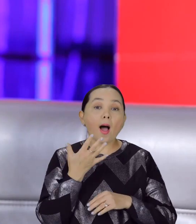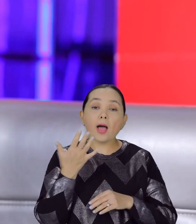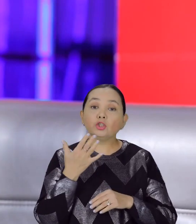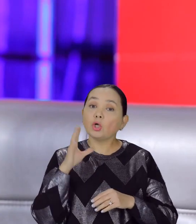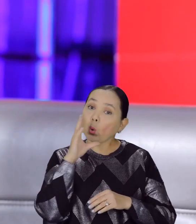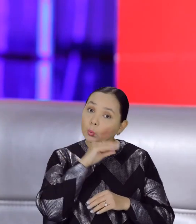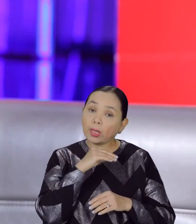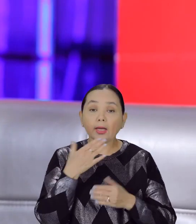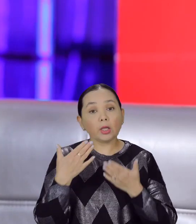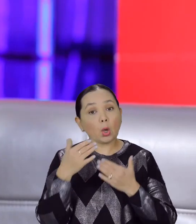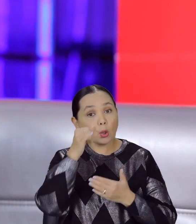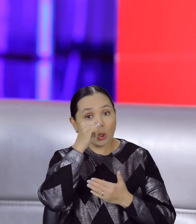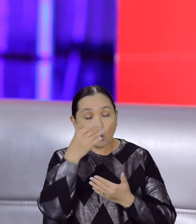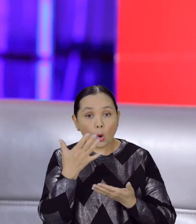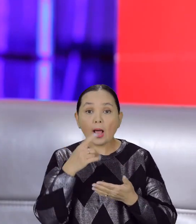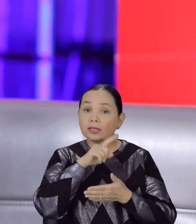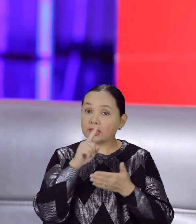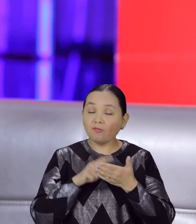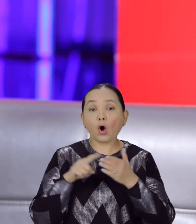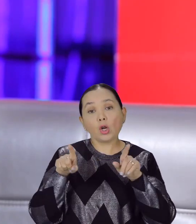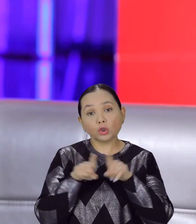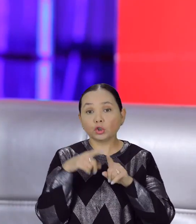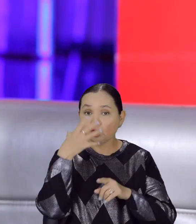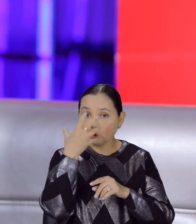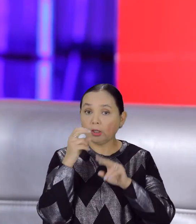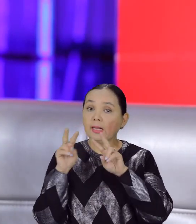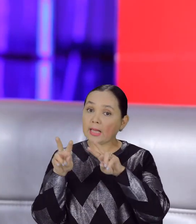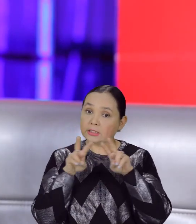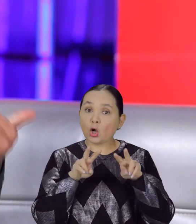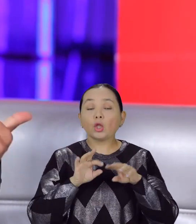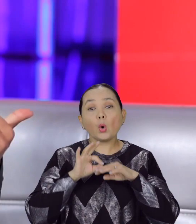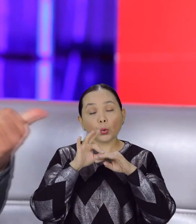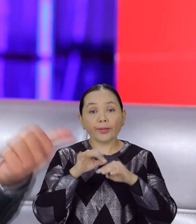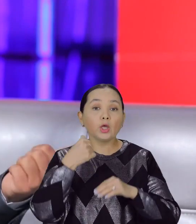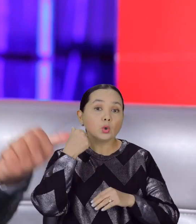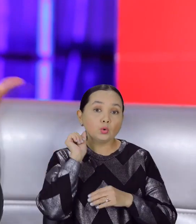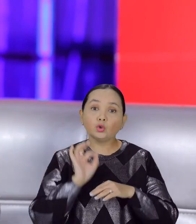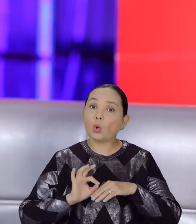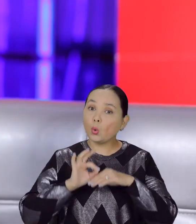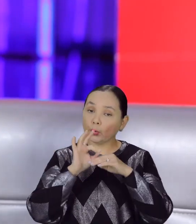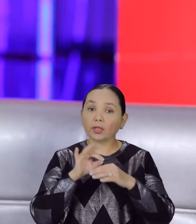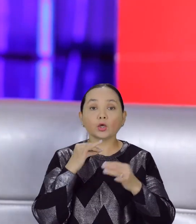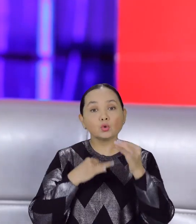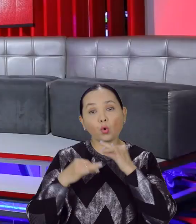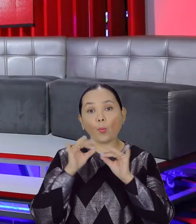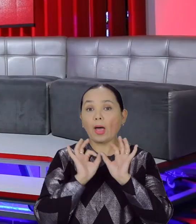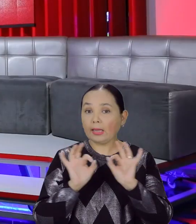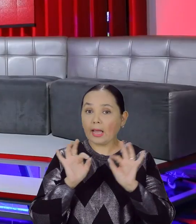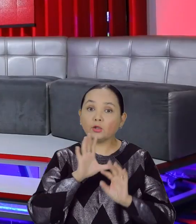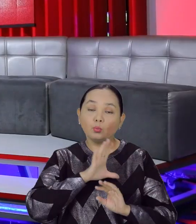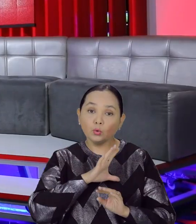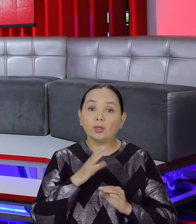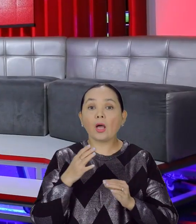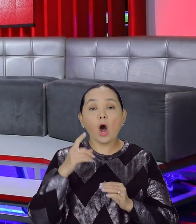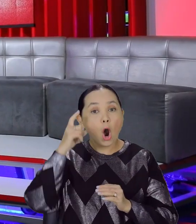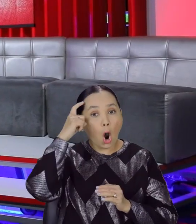qanchalik uddalayapti yoki yo'q degan savol ustidan ham jiddiy nazorat o'tkazilayotganini kuni kecha o'tkazilgan suhbatda aytib o'tdik.